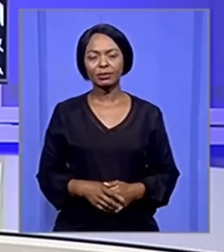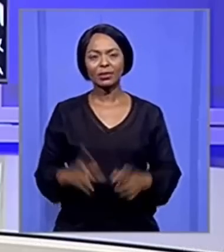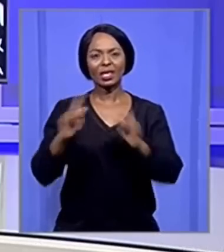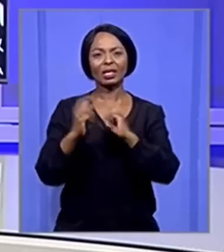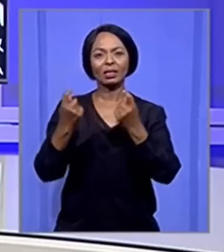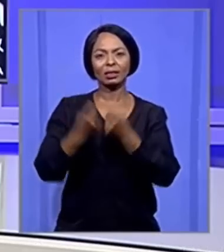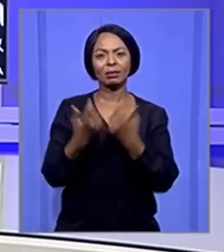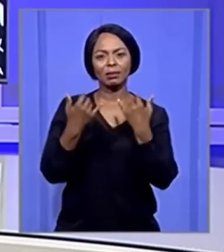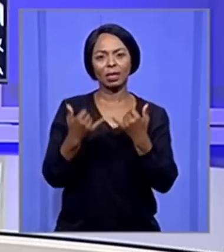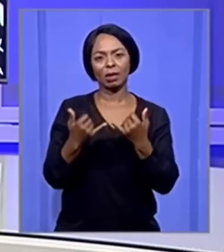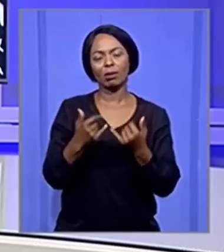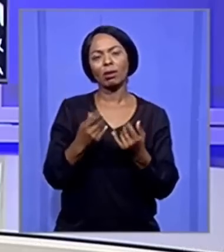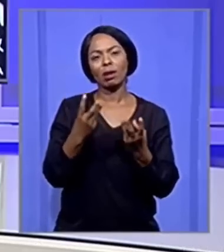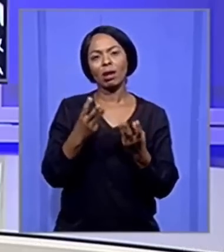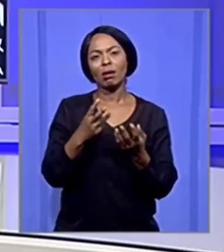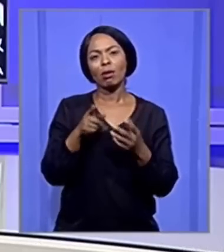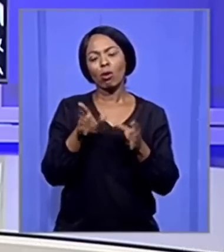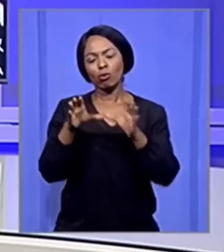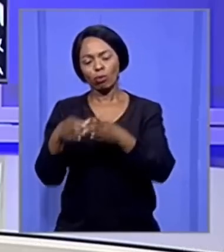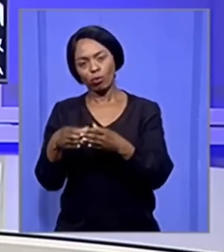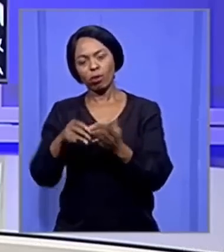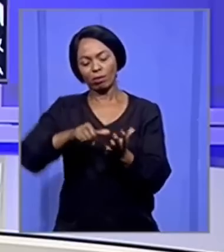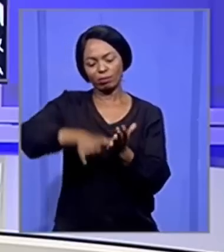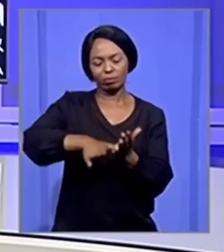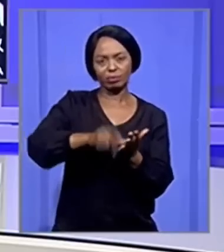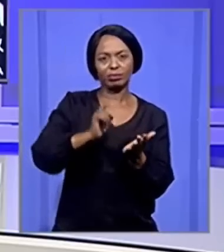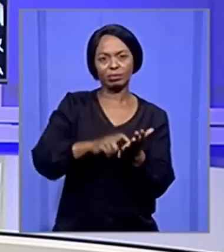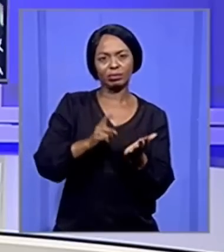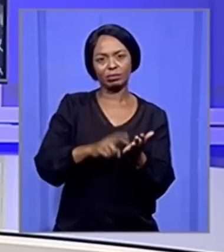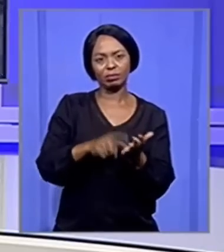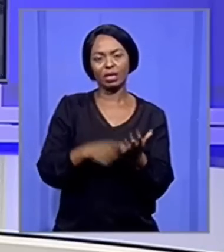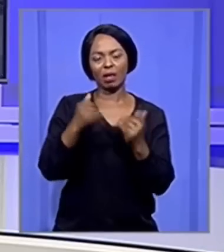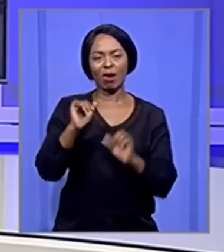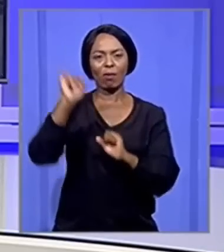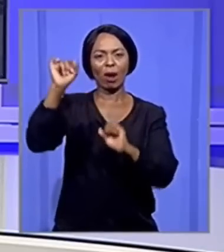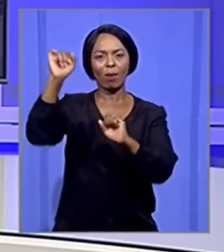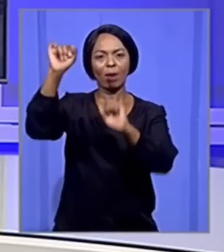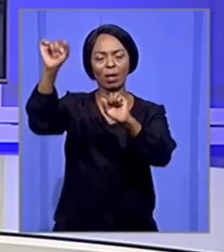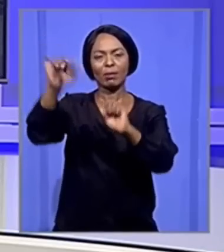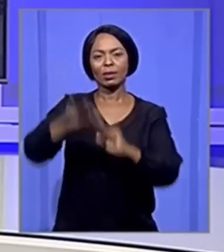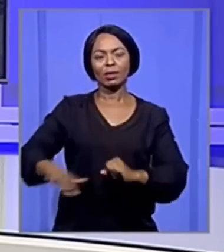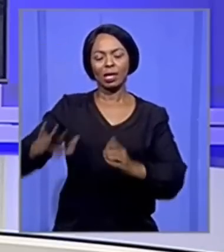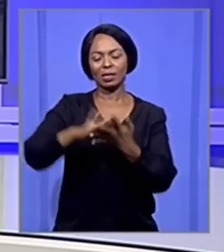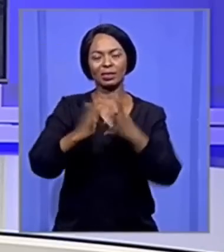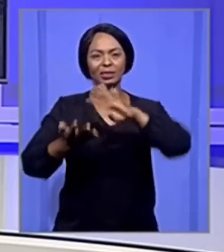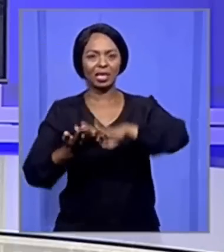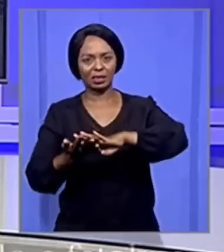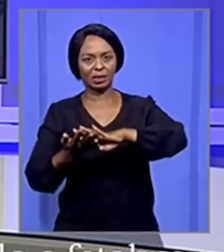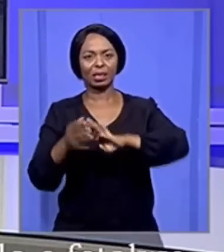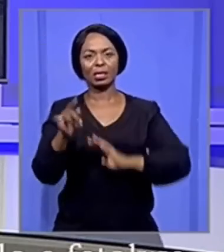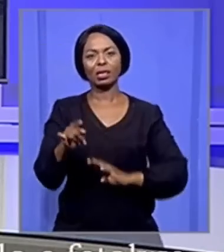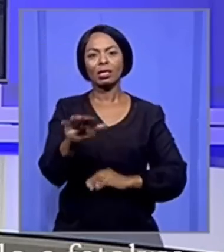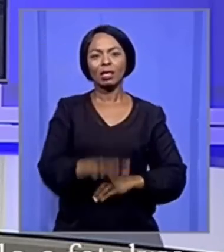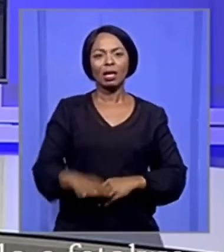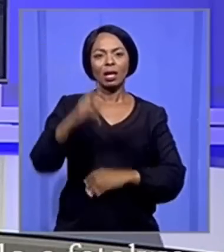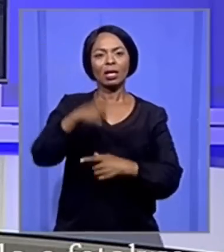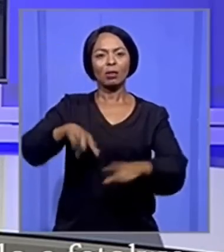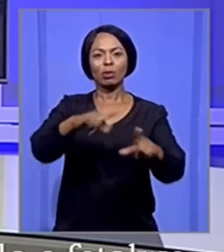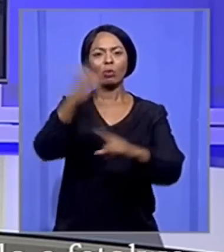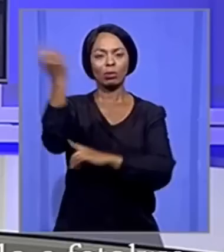Setlhopha sa baamogedi ba madi a bogodi a SASSA ba tlhotse ba gwantetse kwa lefapheng la tlhabololo loago kwa Polokwane kwa Limpopo. Ba batla